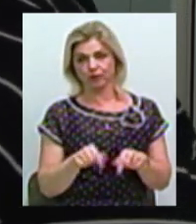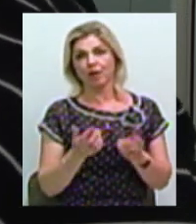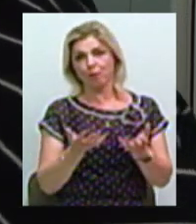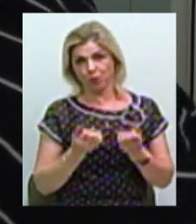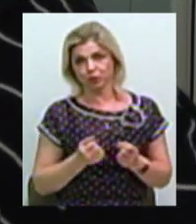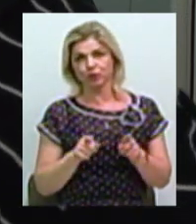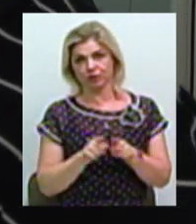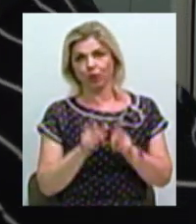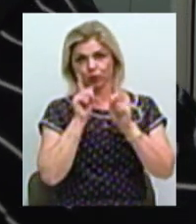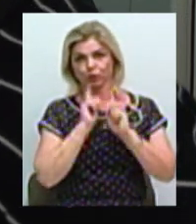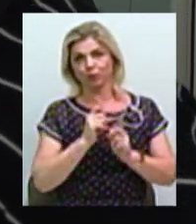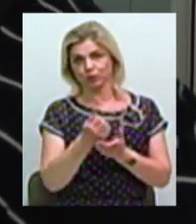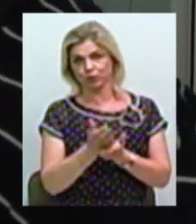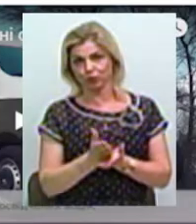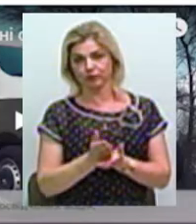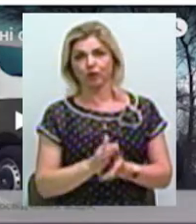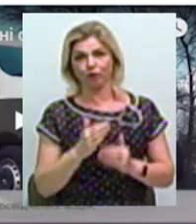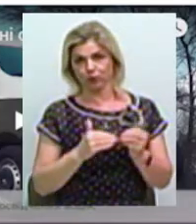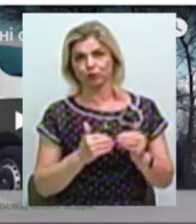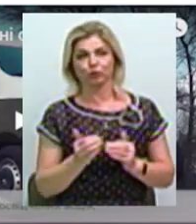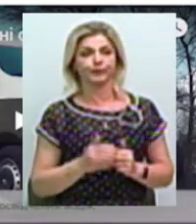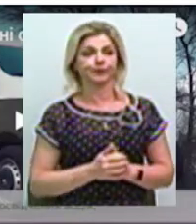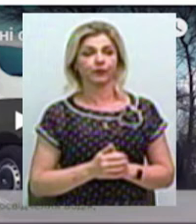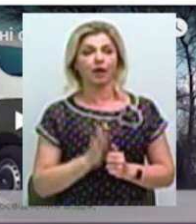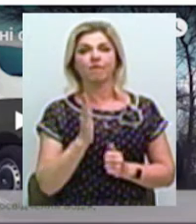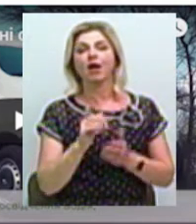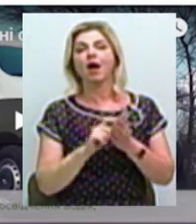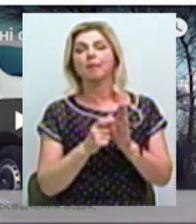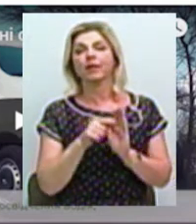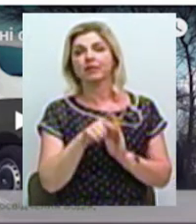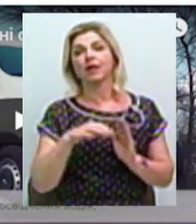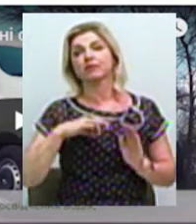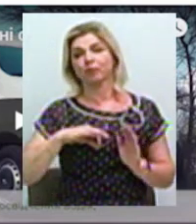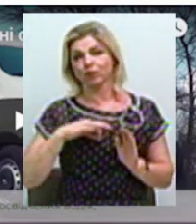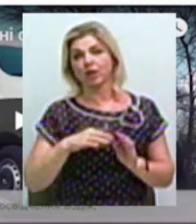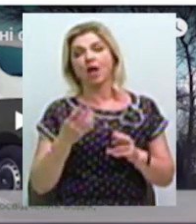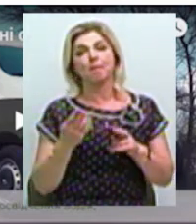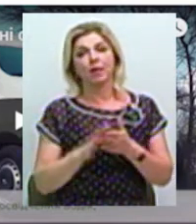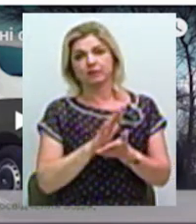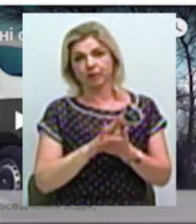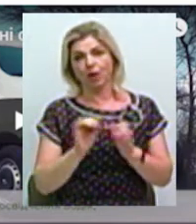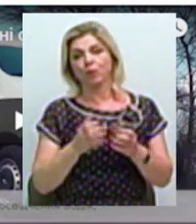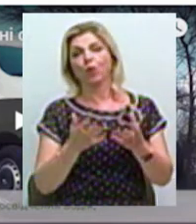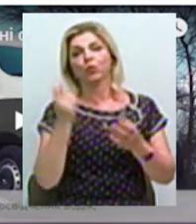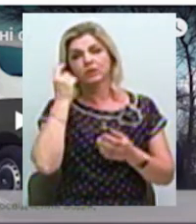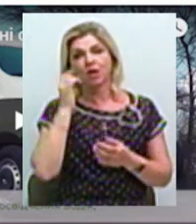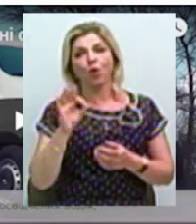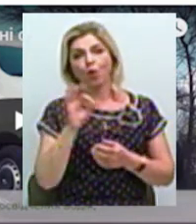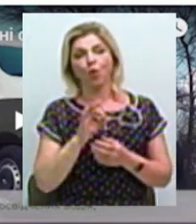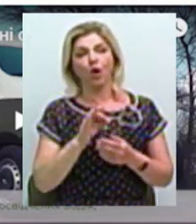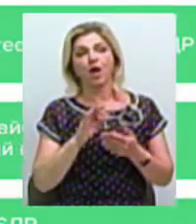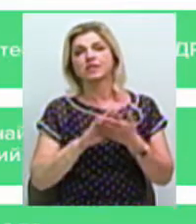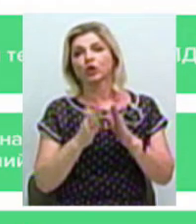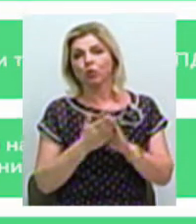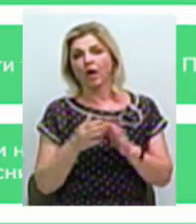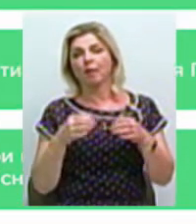послугу вручну. В Є-кабінеті користувач безкоштовно може дізнатись про останні операції з транспортом, його